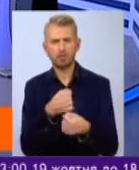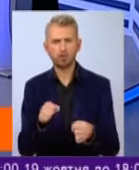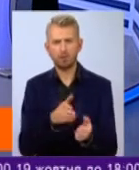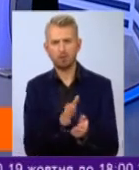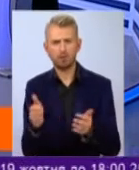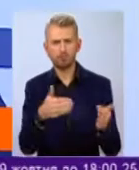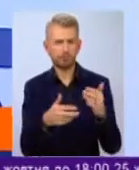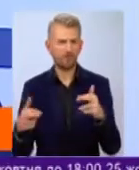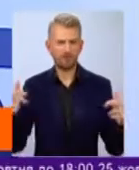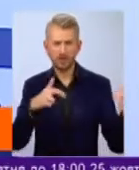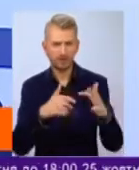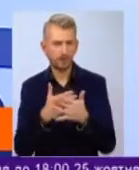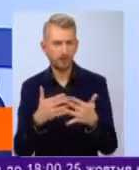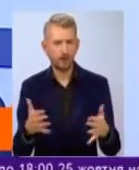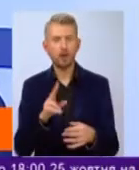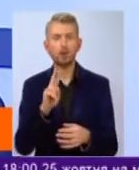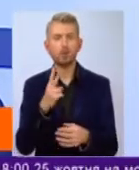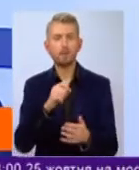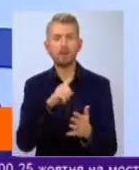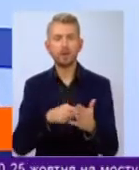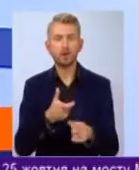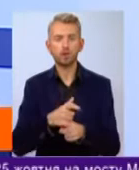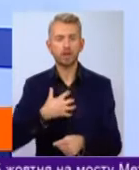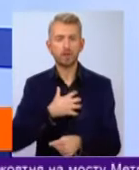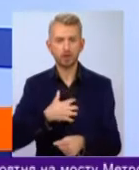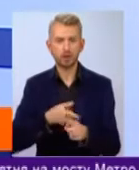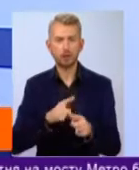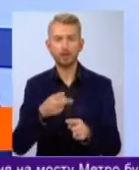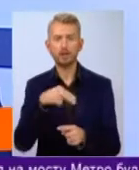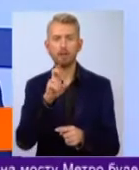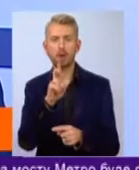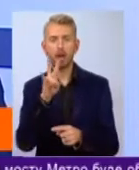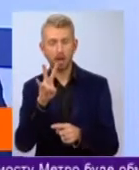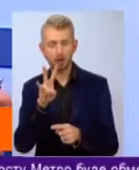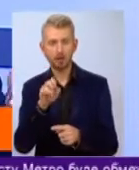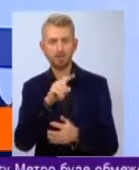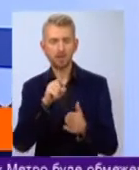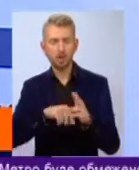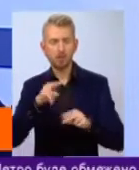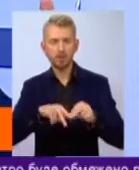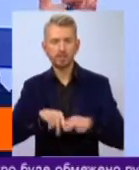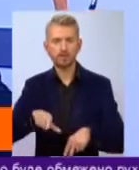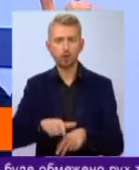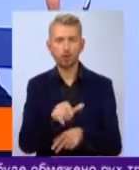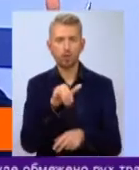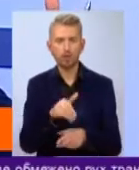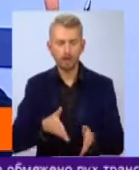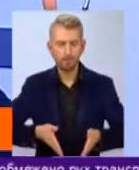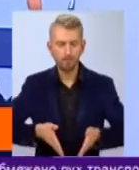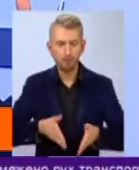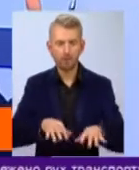т.п. Друге питання, дуже важливо, це ДБН в частині будівництва дороги. В них полоса